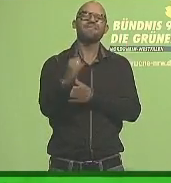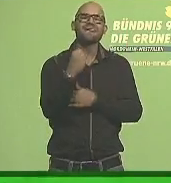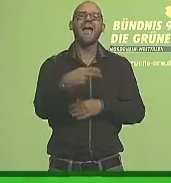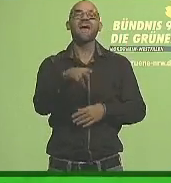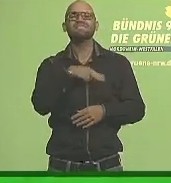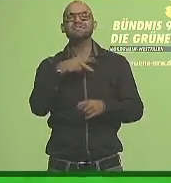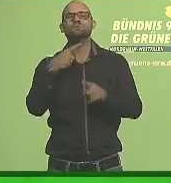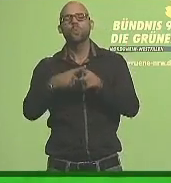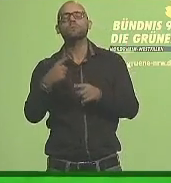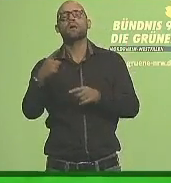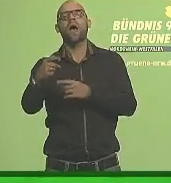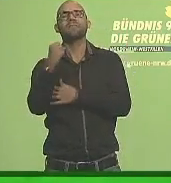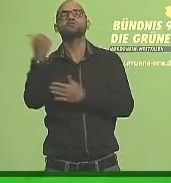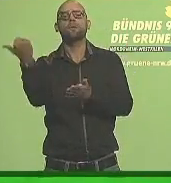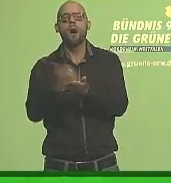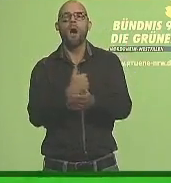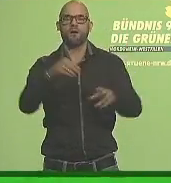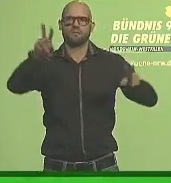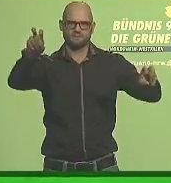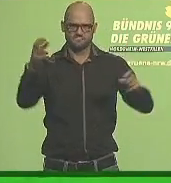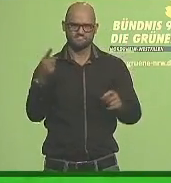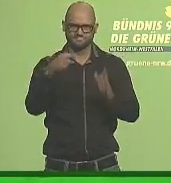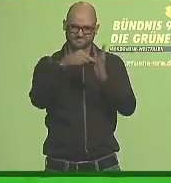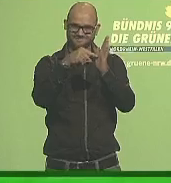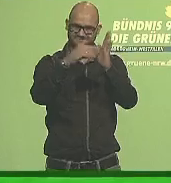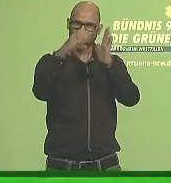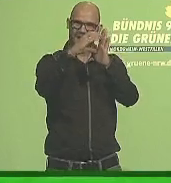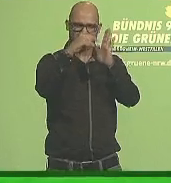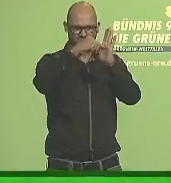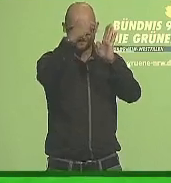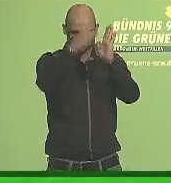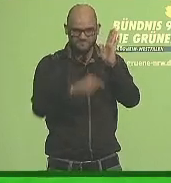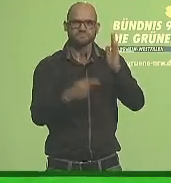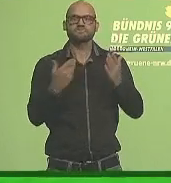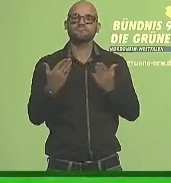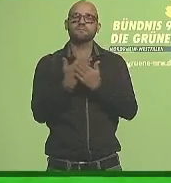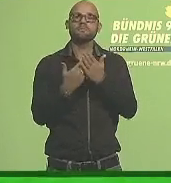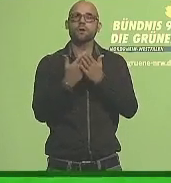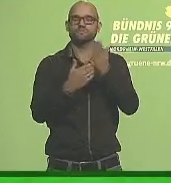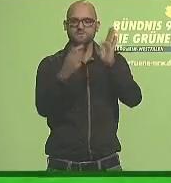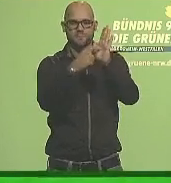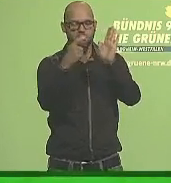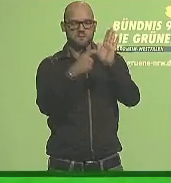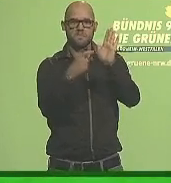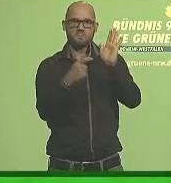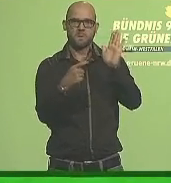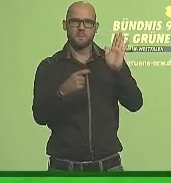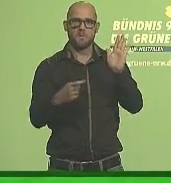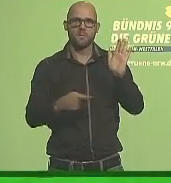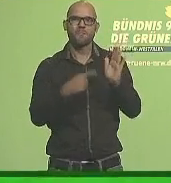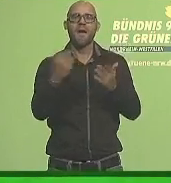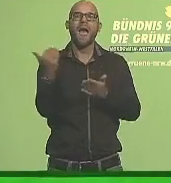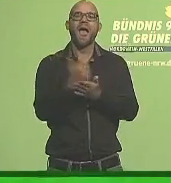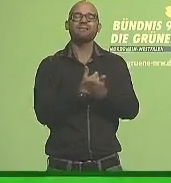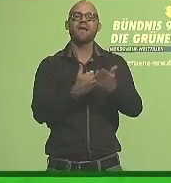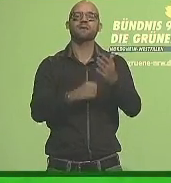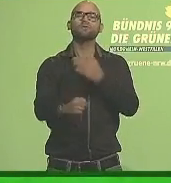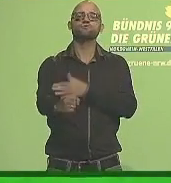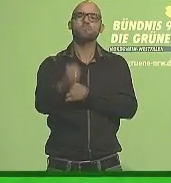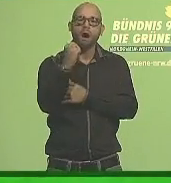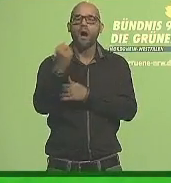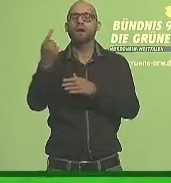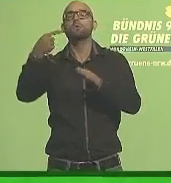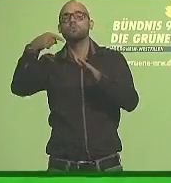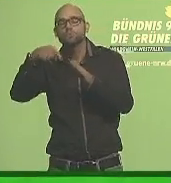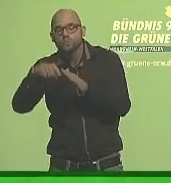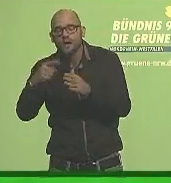Energiesparen. In dem Abschnitt sind dann aber nur Beispiele drin, wie man Energie spart durch